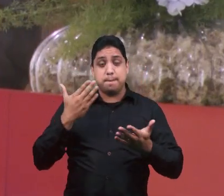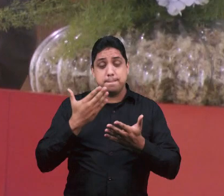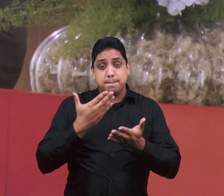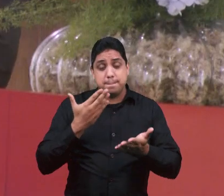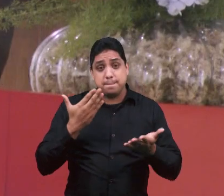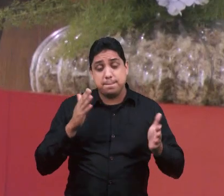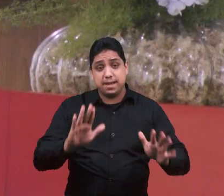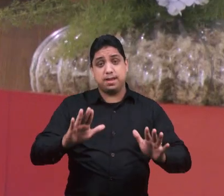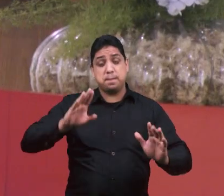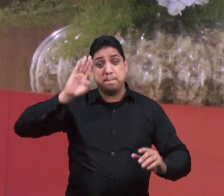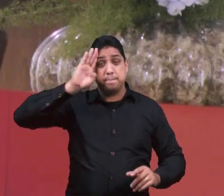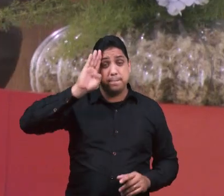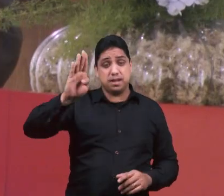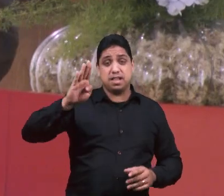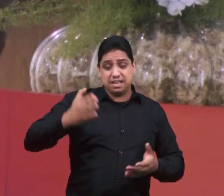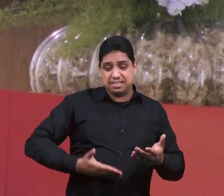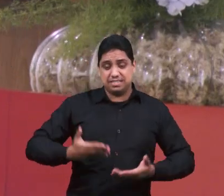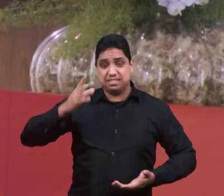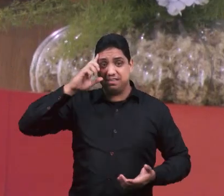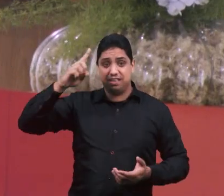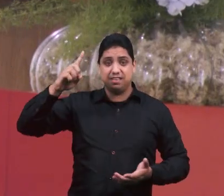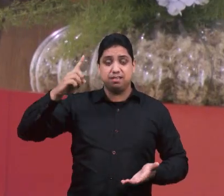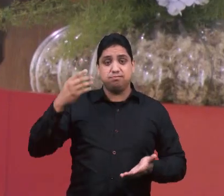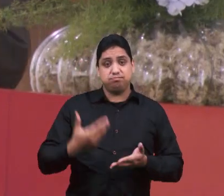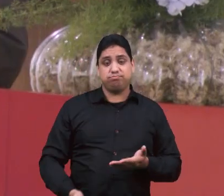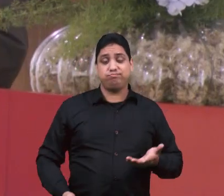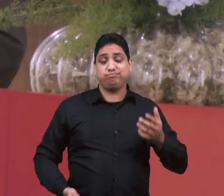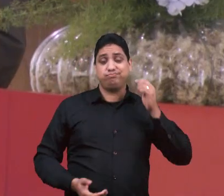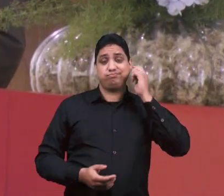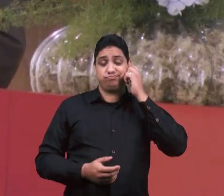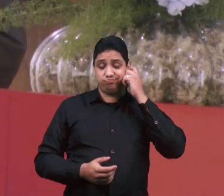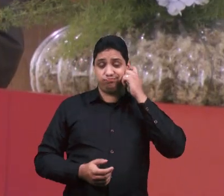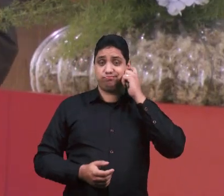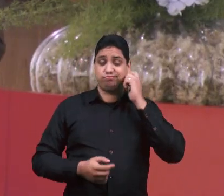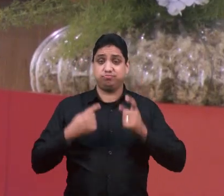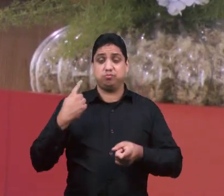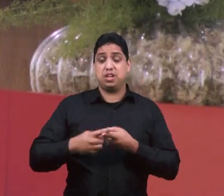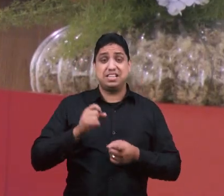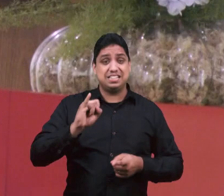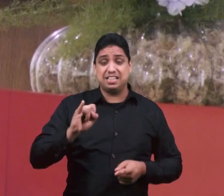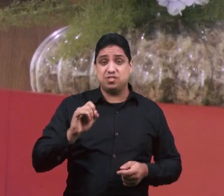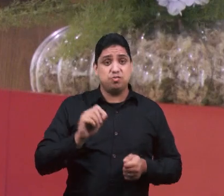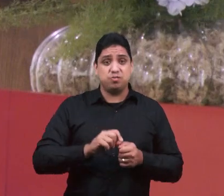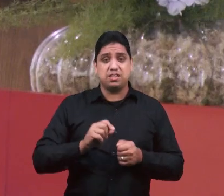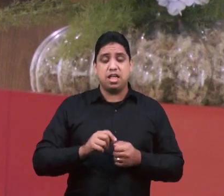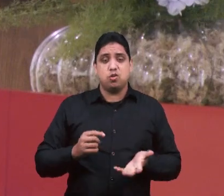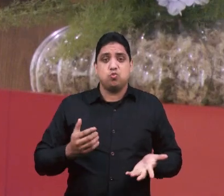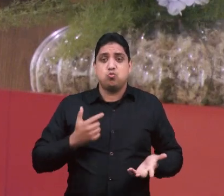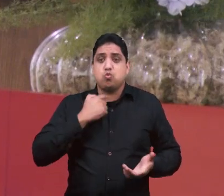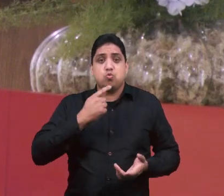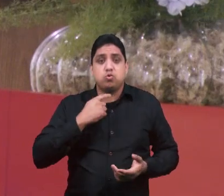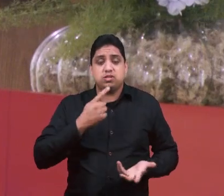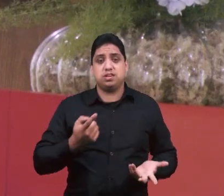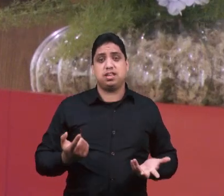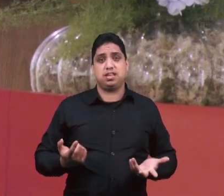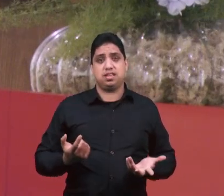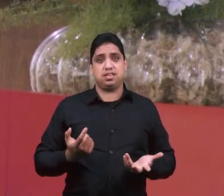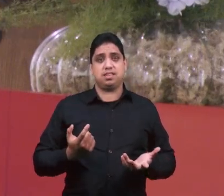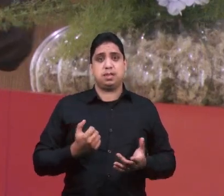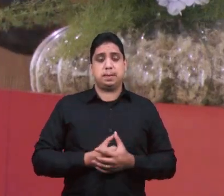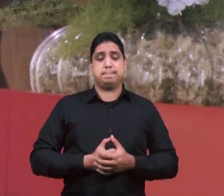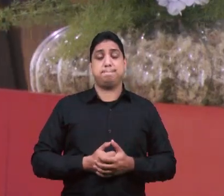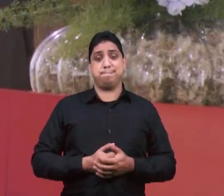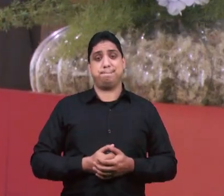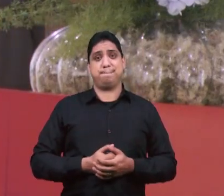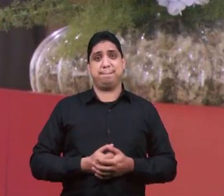fait tout ce qu'on lui demande de faire. Parce que s'il ne fait pas, il n'arrive pas à